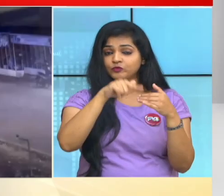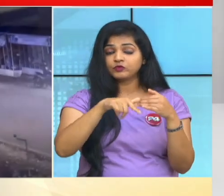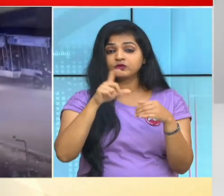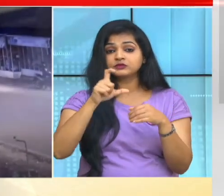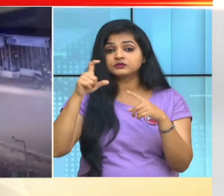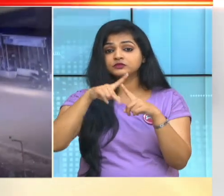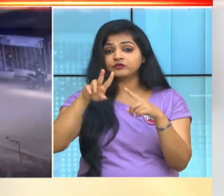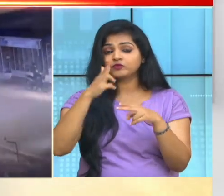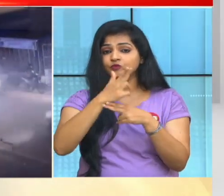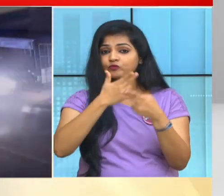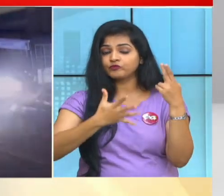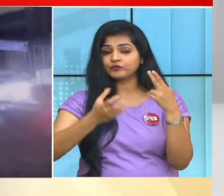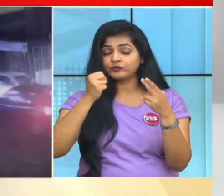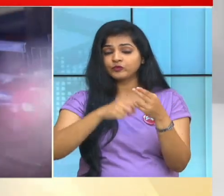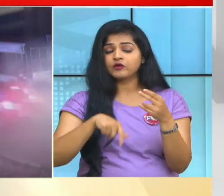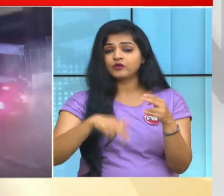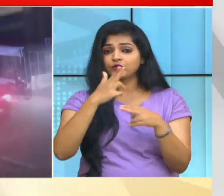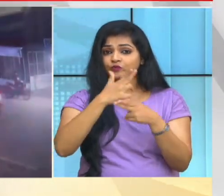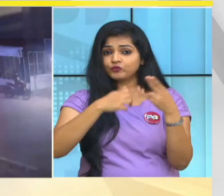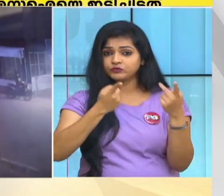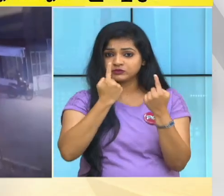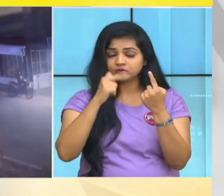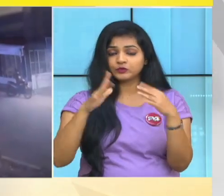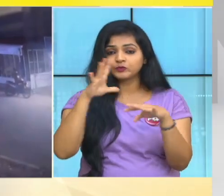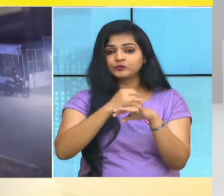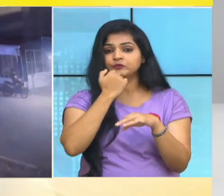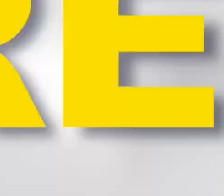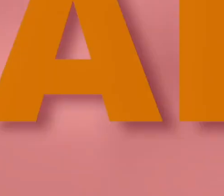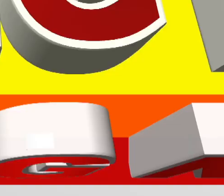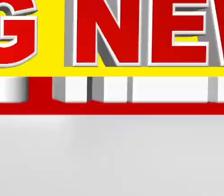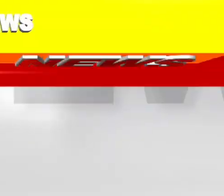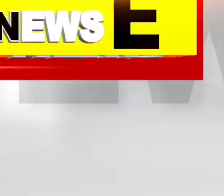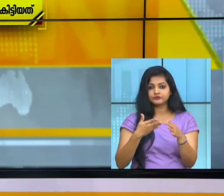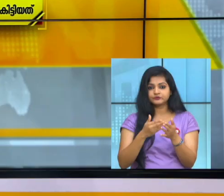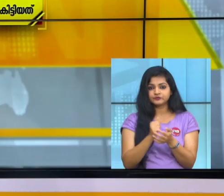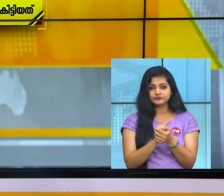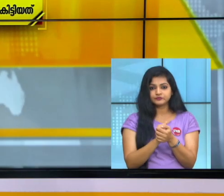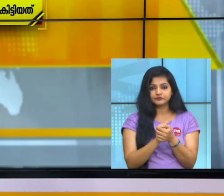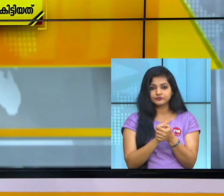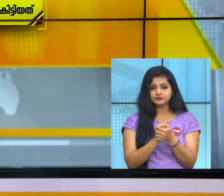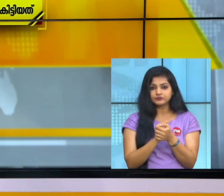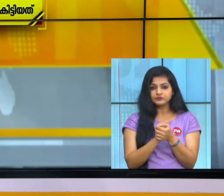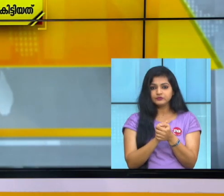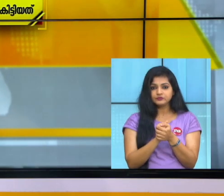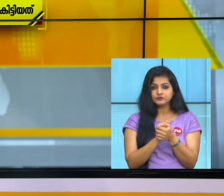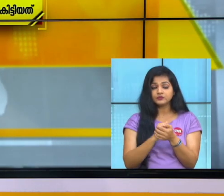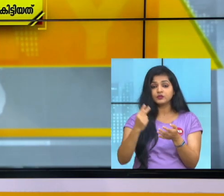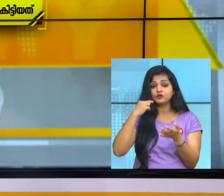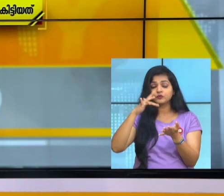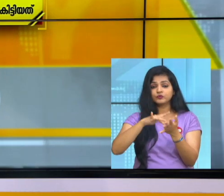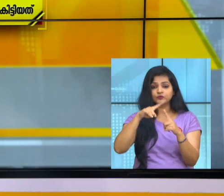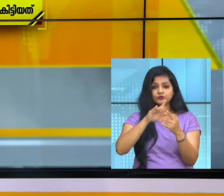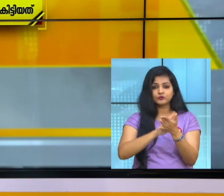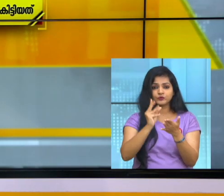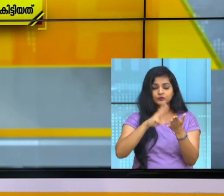അന്വേഷണത്തിലാണ് പ്രതിയിലേക്ക് വളരെ പെട്ടെന്ന് പോലീസിന് എത്തിച്ചേരാൻ വേണ്ടി കഴിഞ്ഞതും. ശരി, നിഖിൽ പ്രമേഷ് പാലക്കാട്ട് നിന്ന് വിവരങ്ങൾ നൽകുകയായിരുന്നു. തിരുവനന്തപുരം